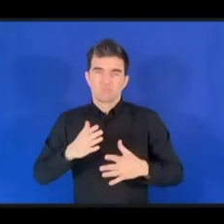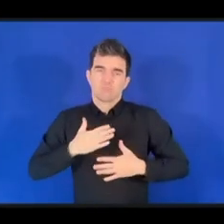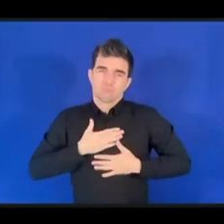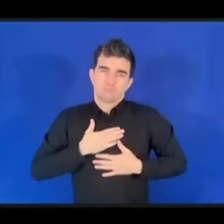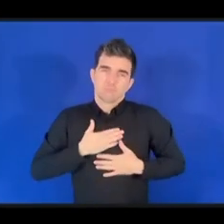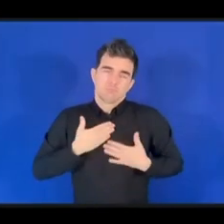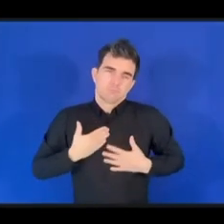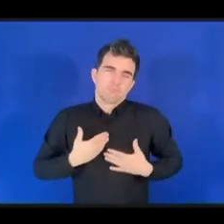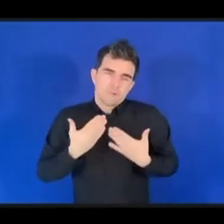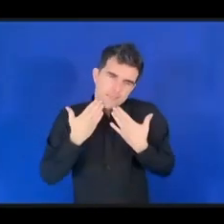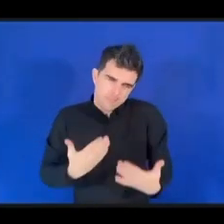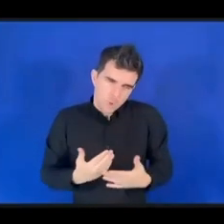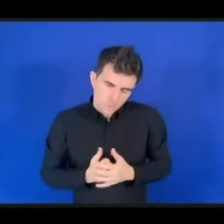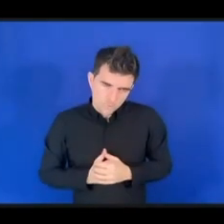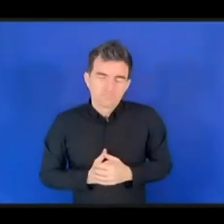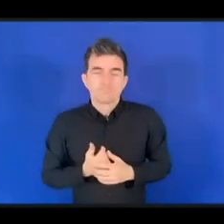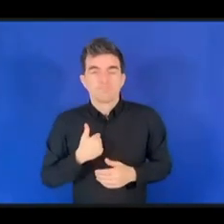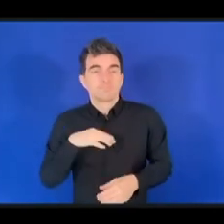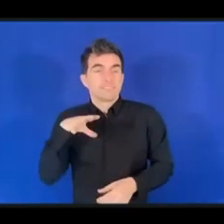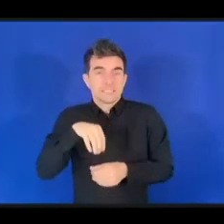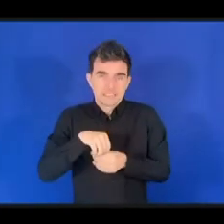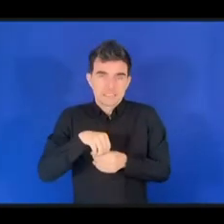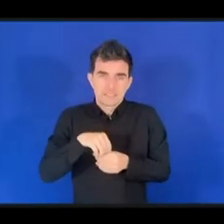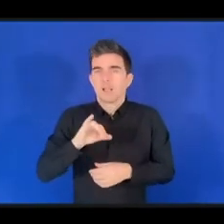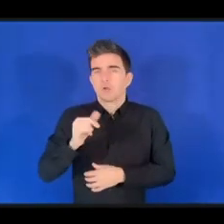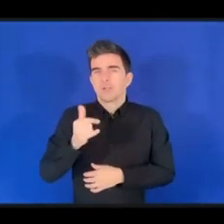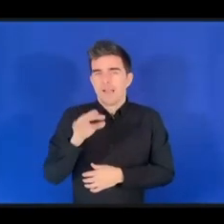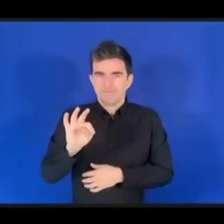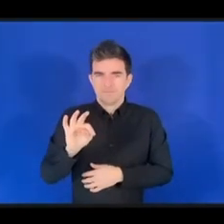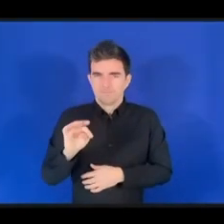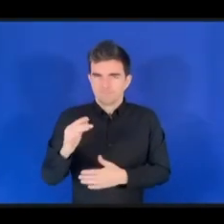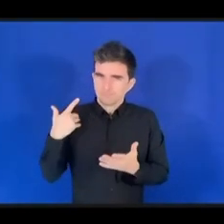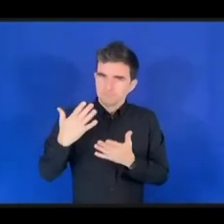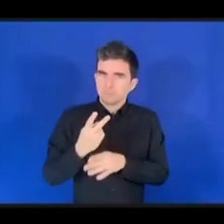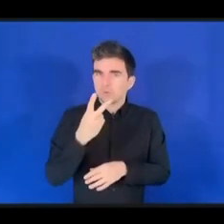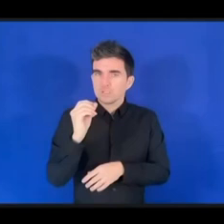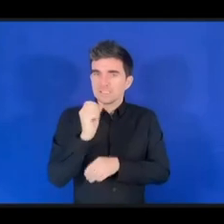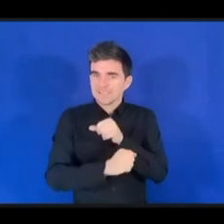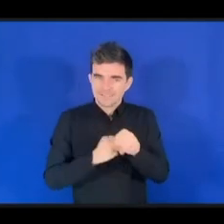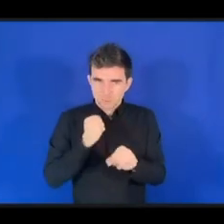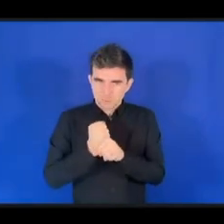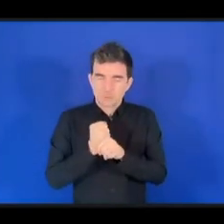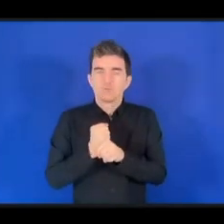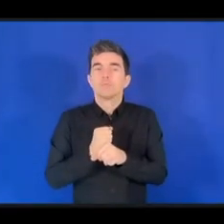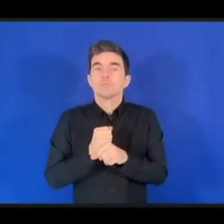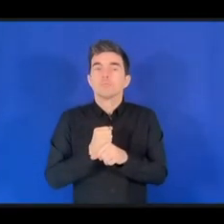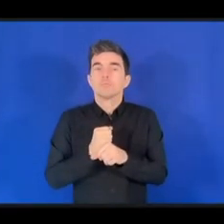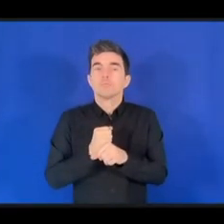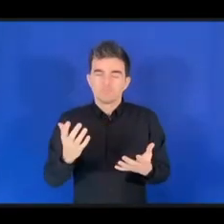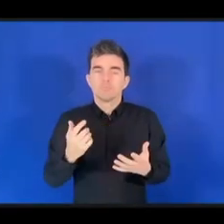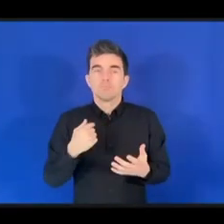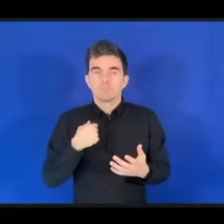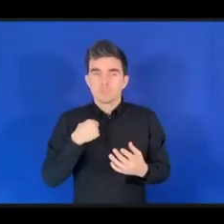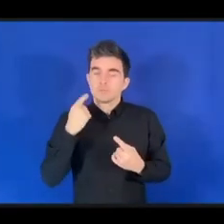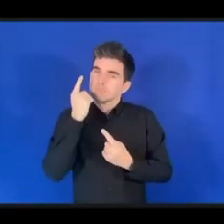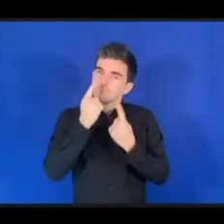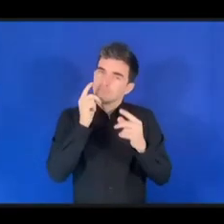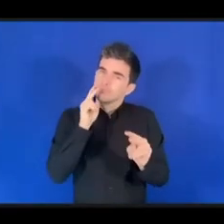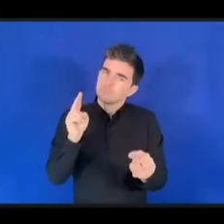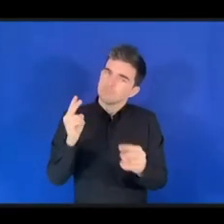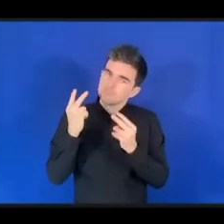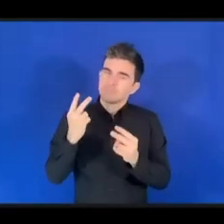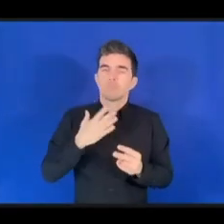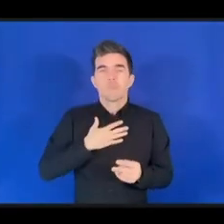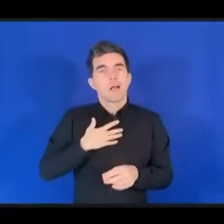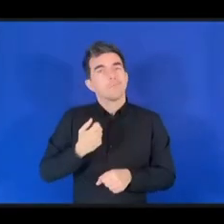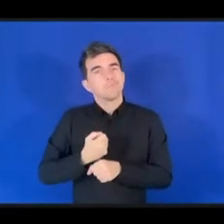وفي النهايه اود ان اترككم بملح وظه شخصيه اود ان اقول انني شاركت في